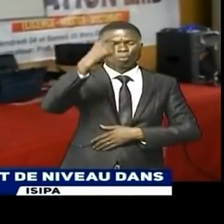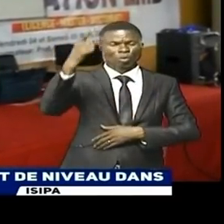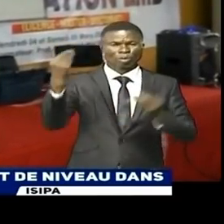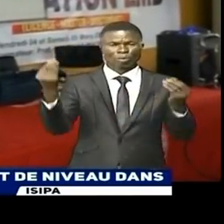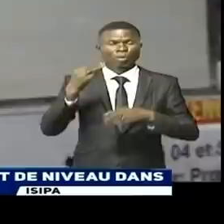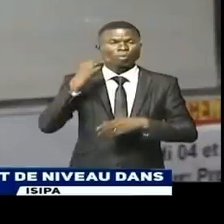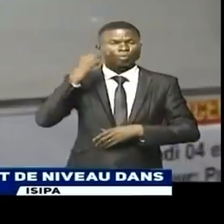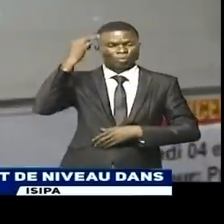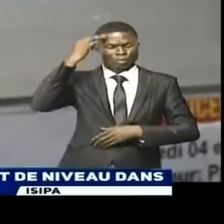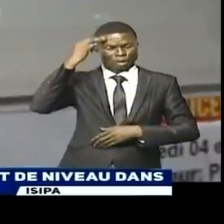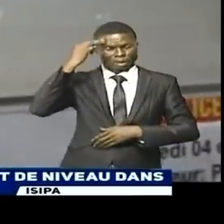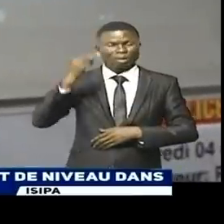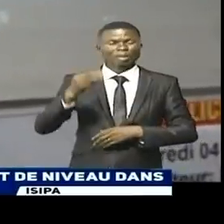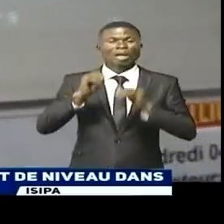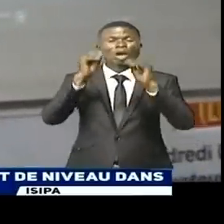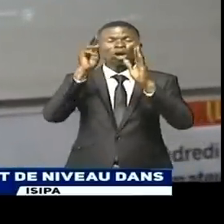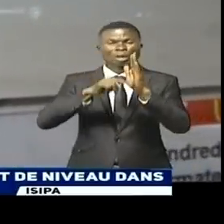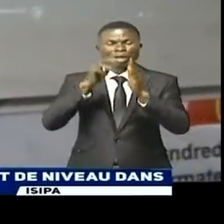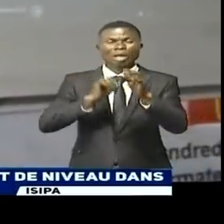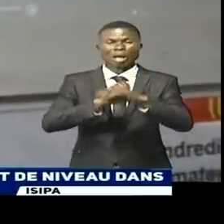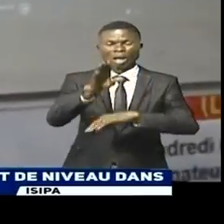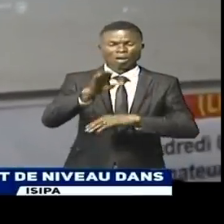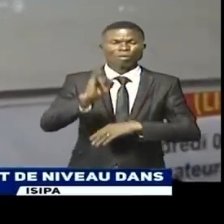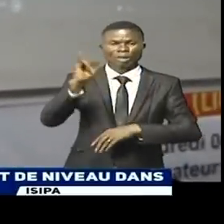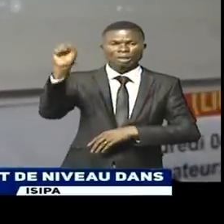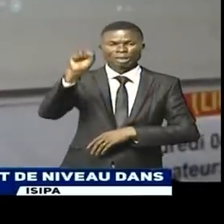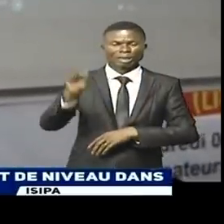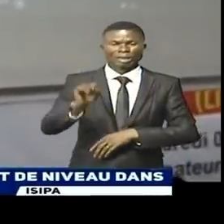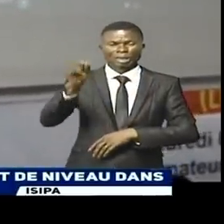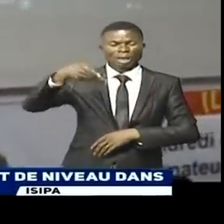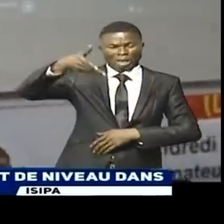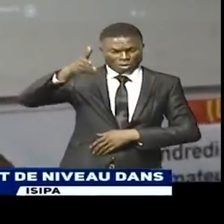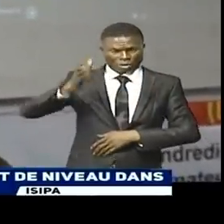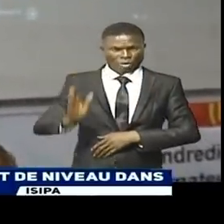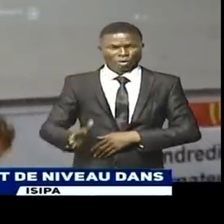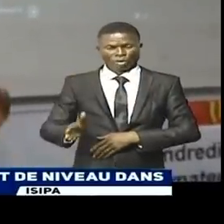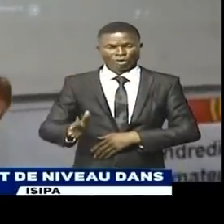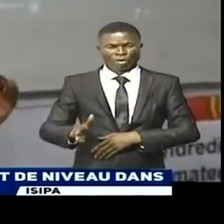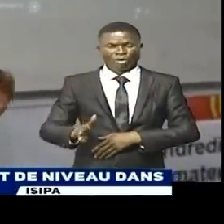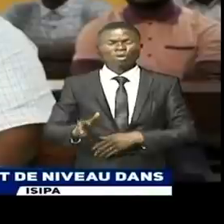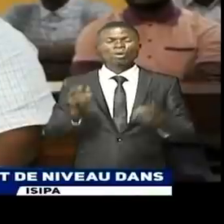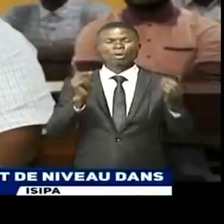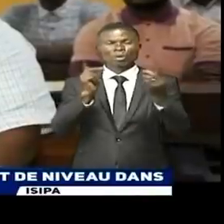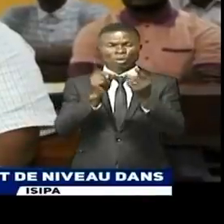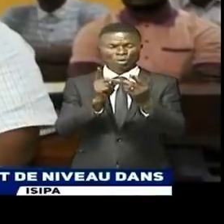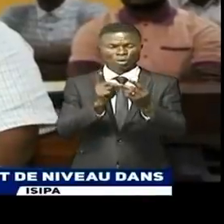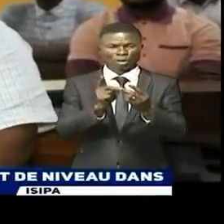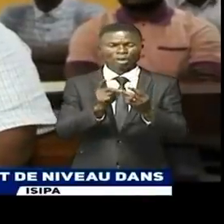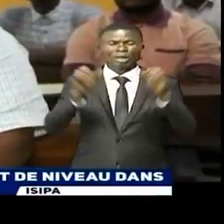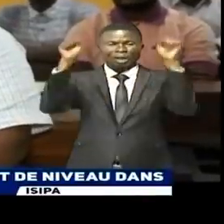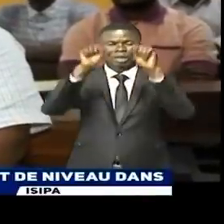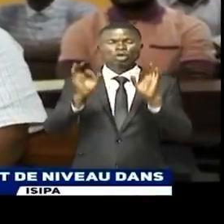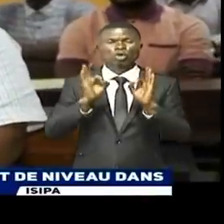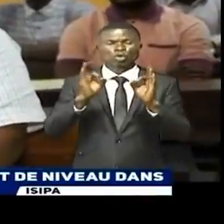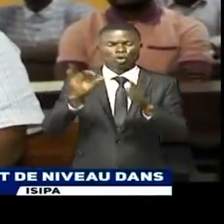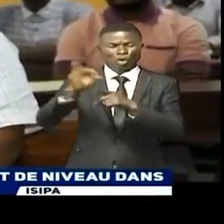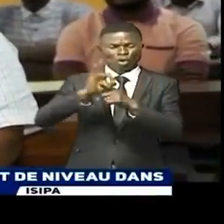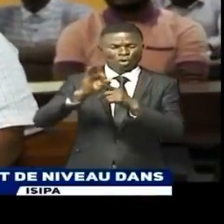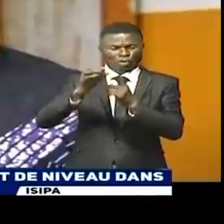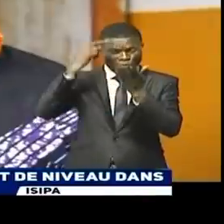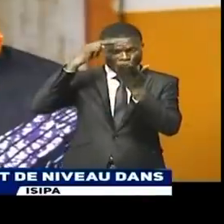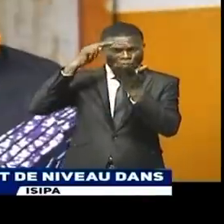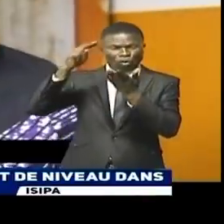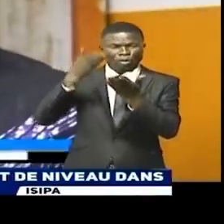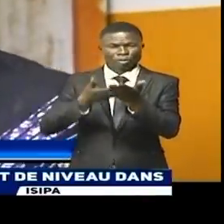ministère de tutelle a dépêché à lésé par un spécialiste et en travailler sur cette nouvelle donne de la formation universitaire